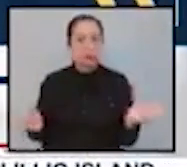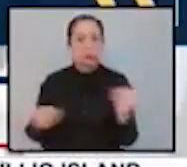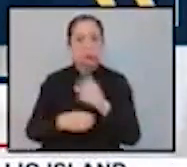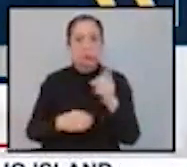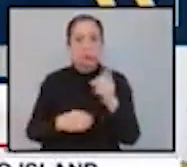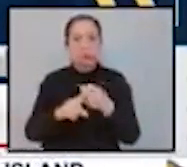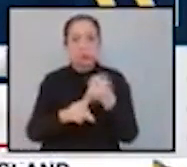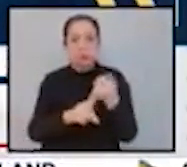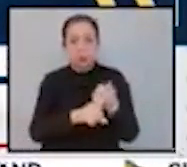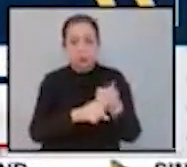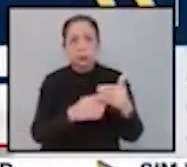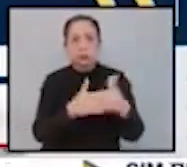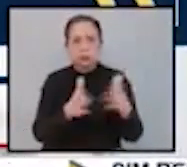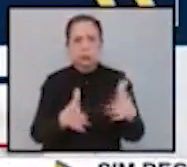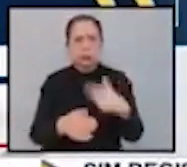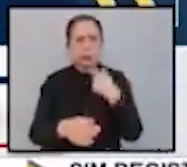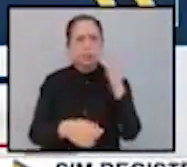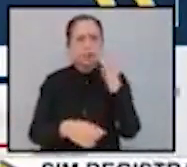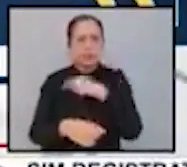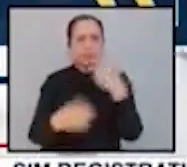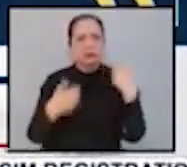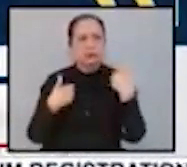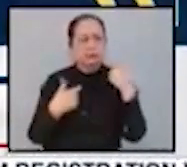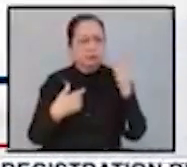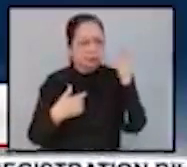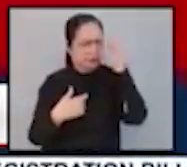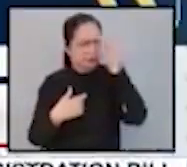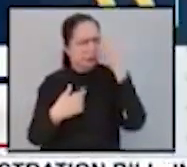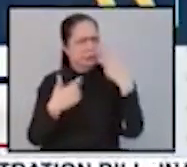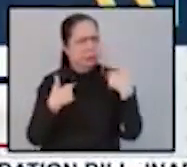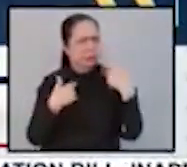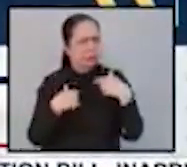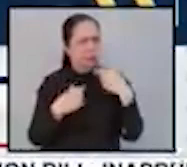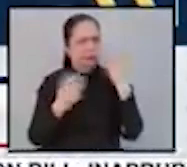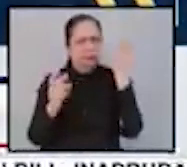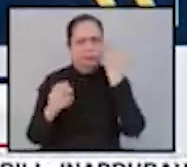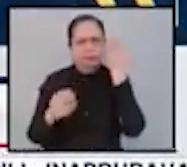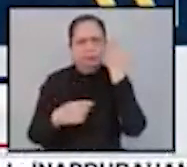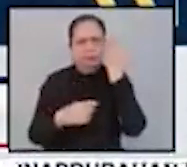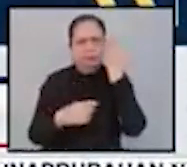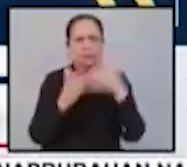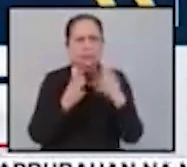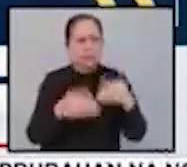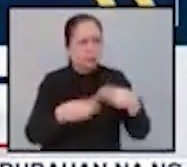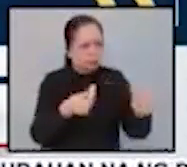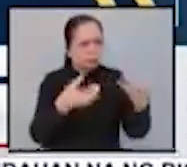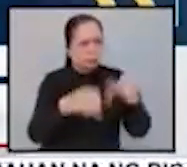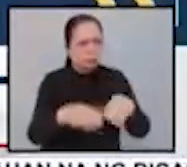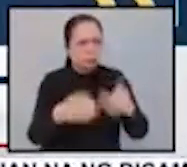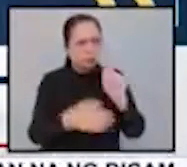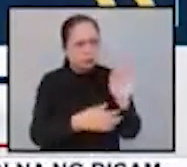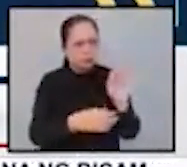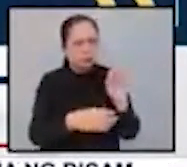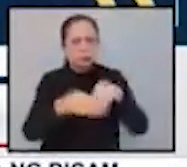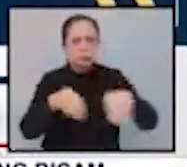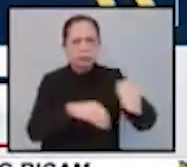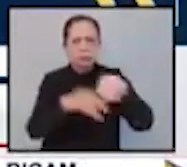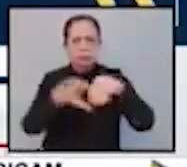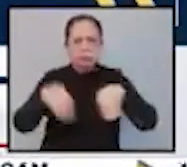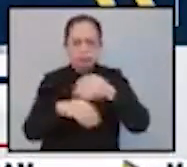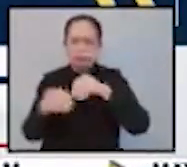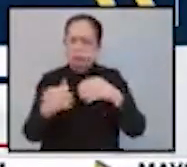mga estudyante, kung saan anila may mga ghost scholar na nabibigyan ng tuition reimbursement ng mga